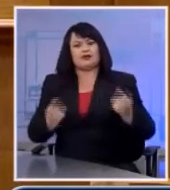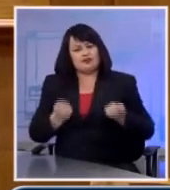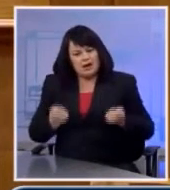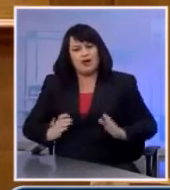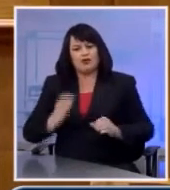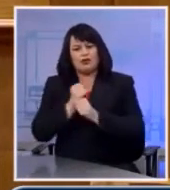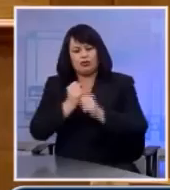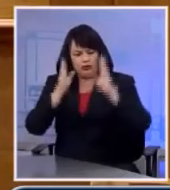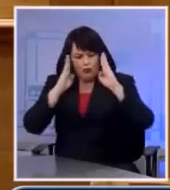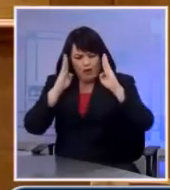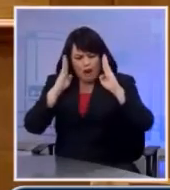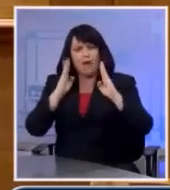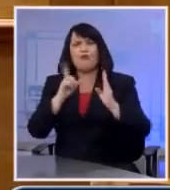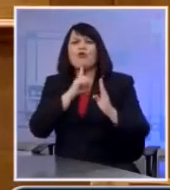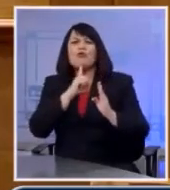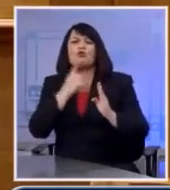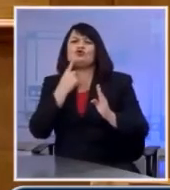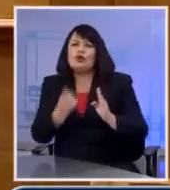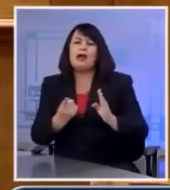και αυταπάρνηση